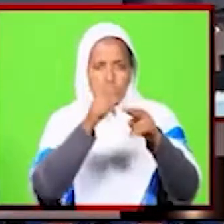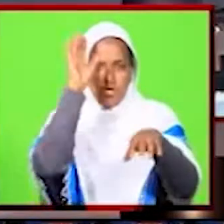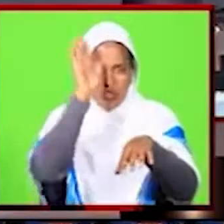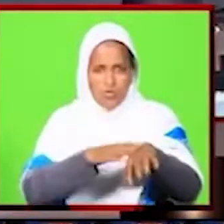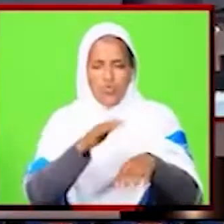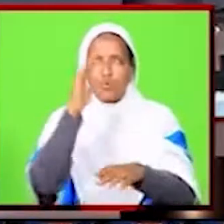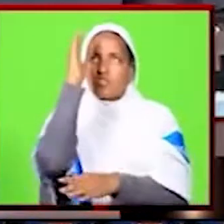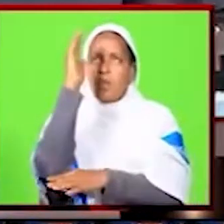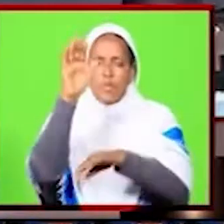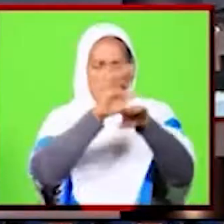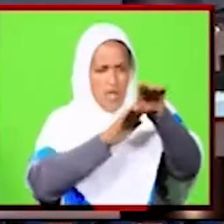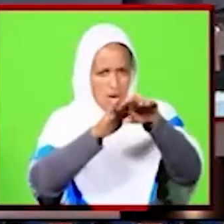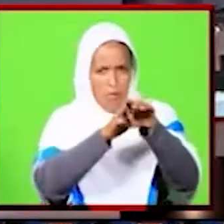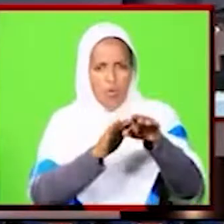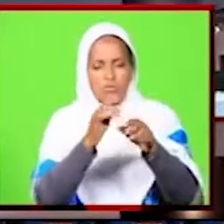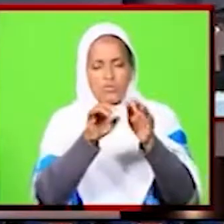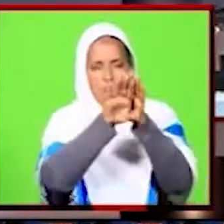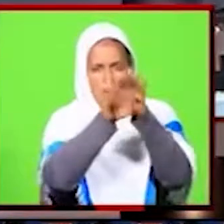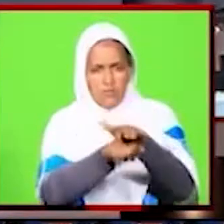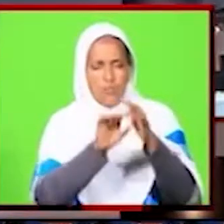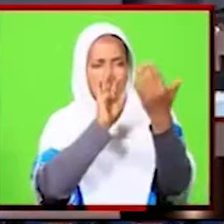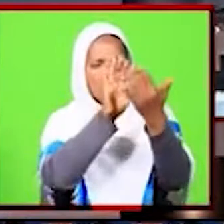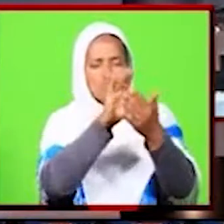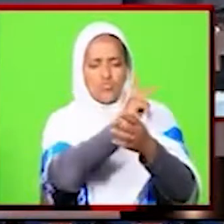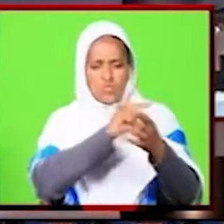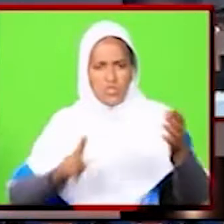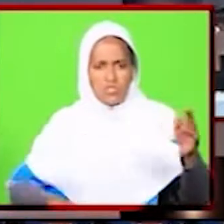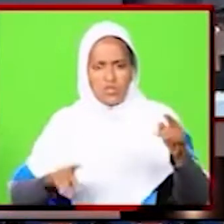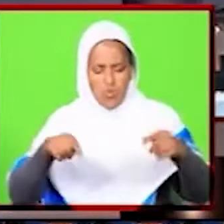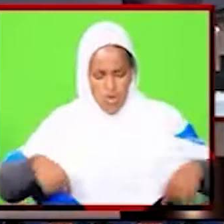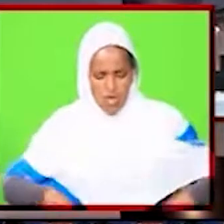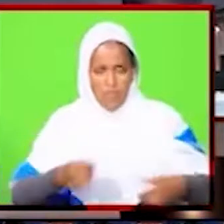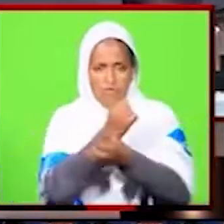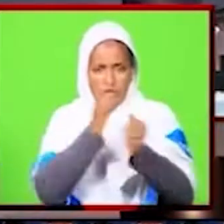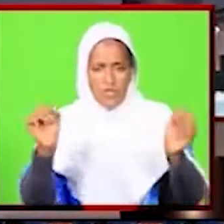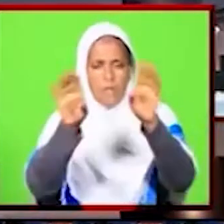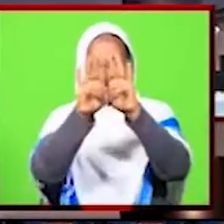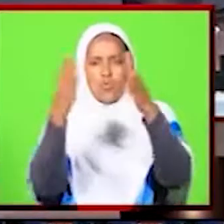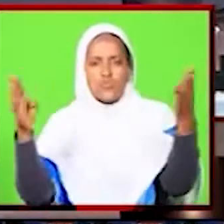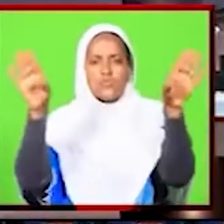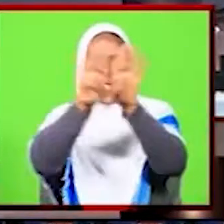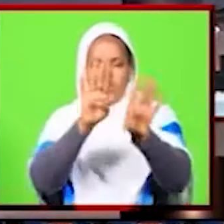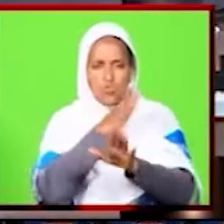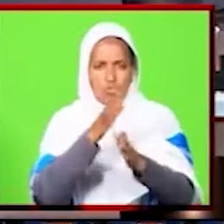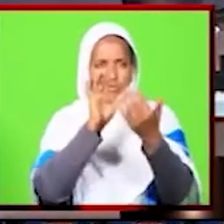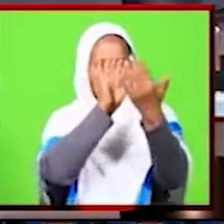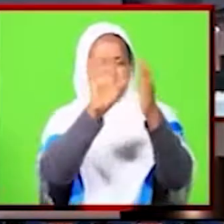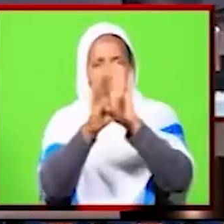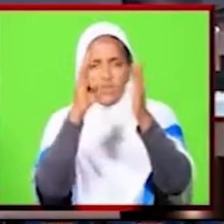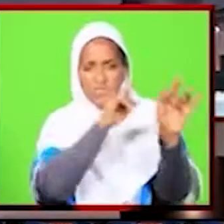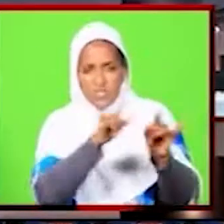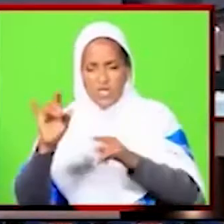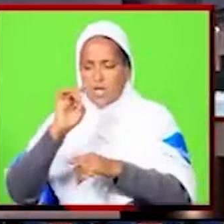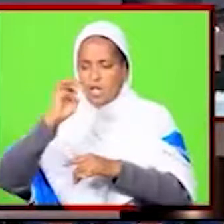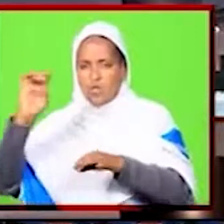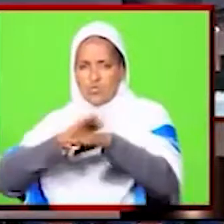ራሱ እግዚአብሔር ለቀባሁት አሕዛብንም በፊቱ አስገዛ ዘንድ የነገስታትንም ወገብ ፈታ ዘንድ በሮቹም እንዳይዘጉ መዝጊያዎቹን